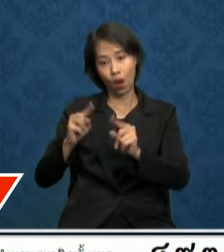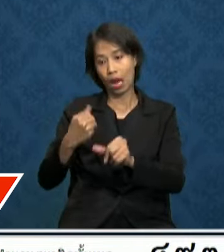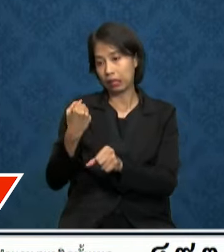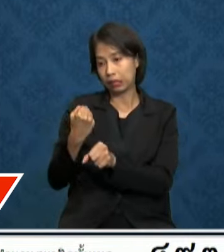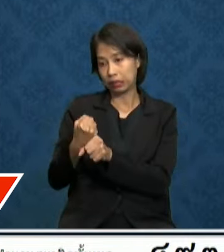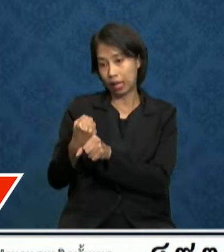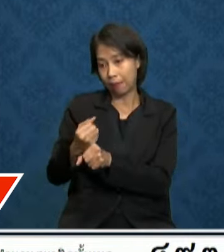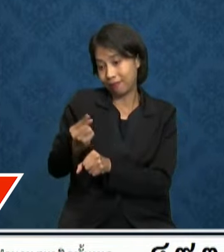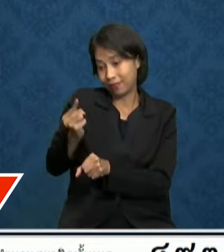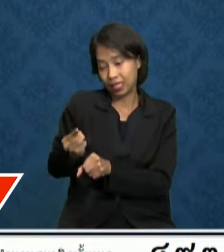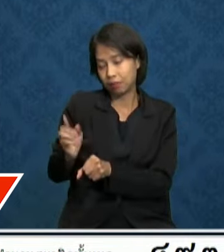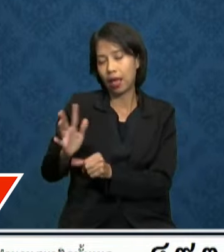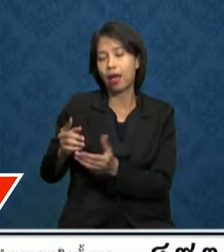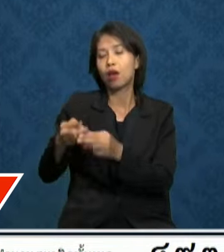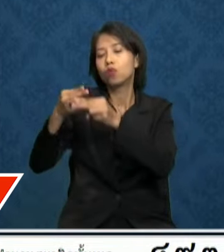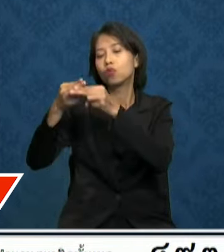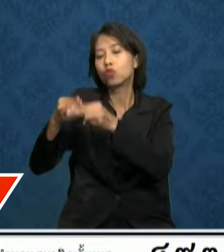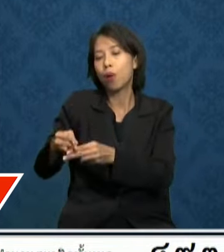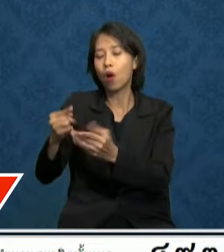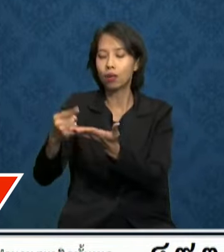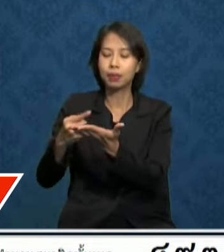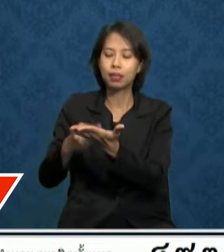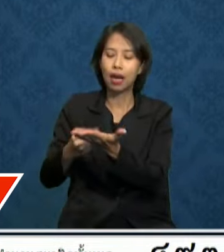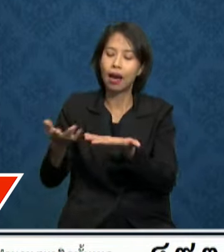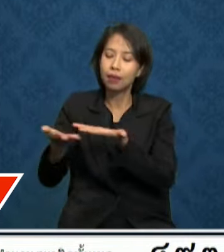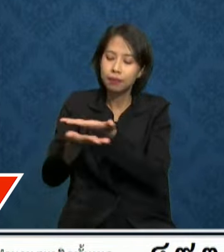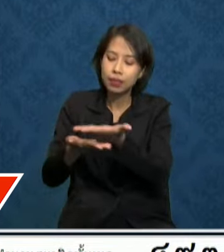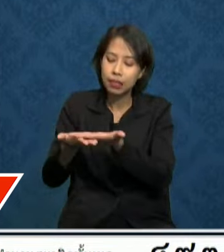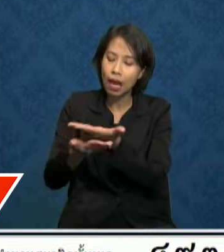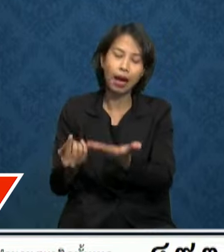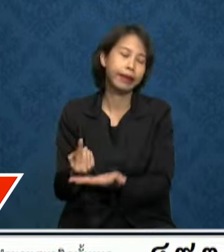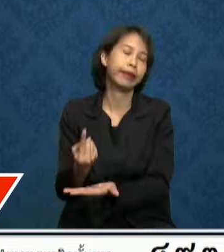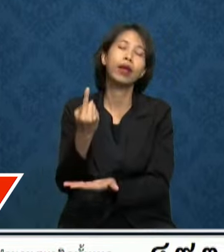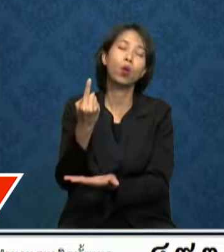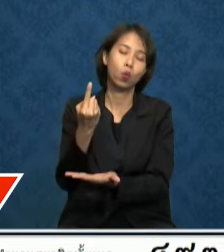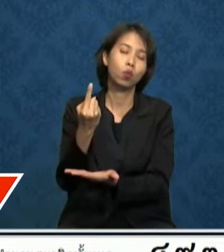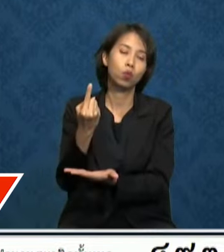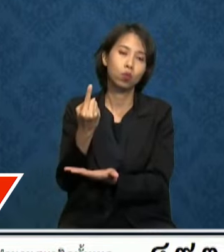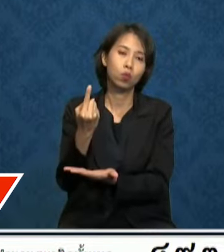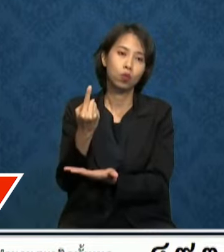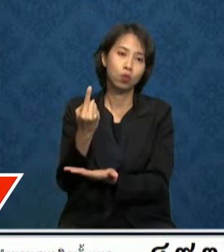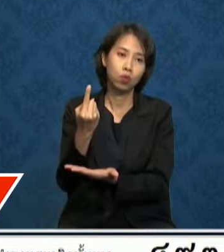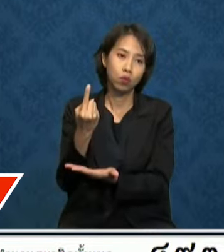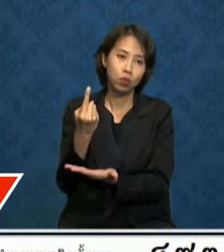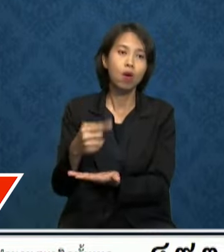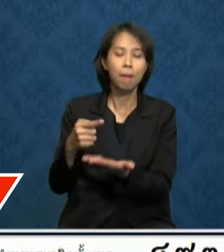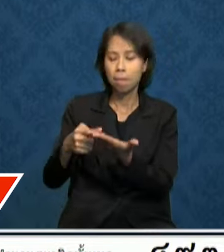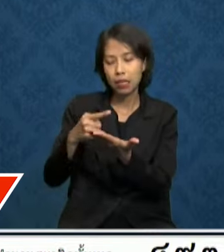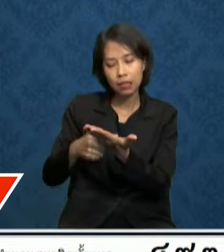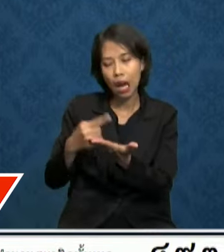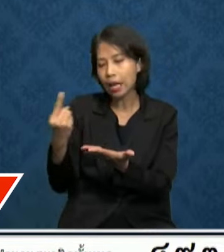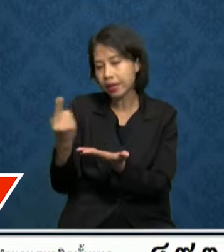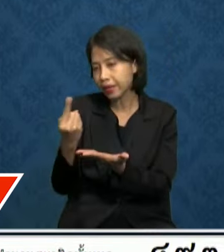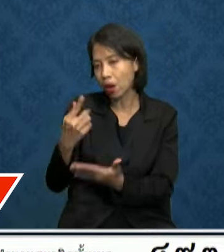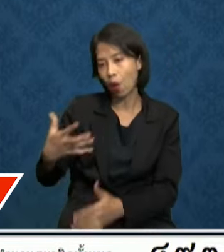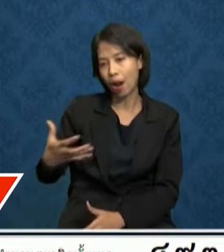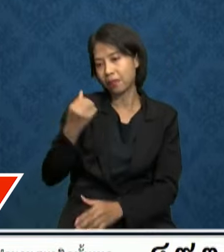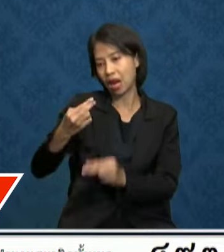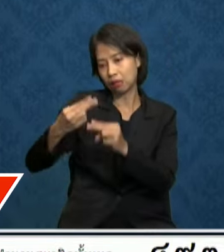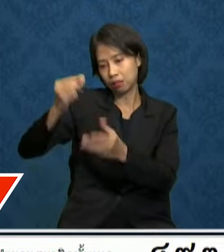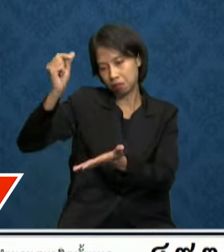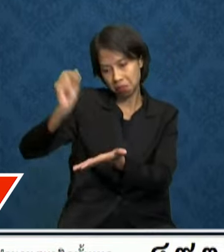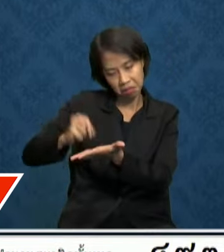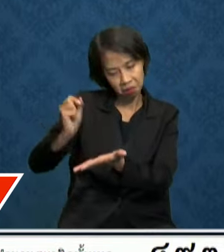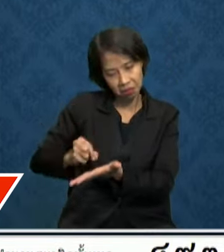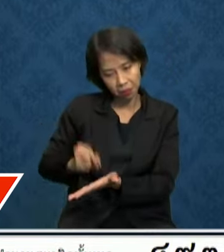เป็นแบบก๊อปไม้เลยครับเพราะคนอย่างเรามันเป็นแค่ที่ปรึกษาคอยให้คำปรึกษาแล้วก็จบกันไม่มีอำนาจในการลงมติ